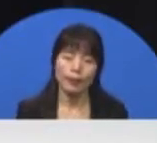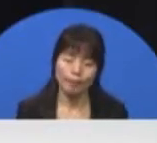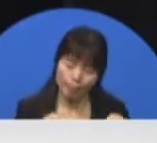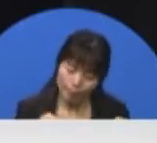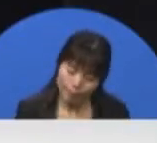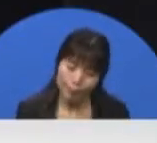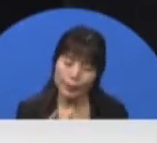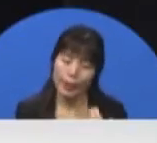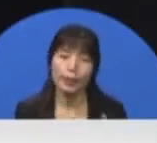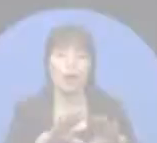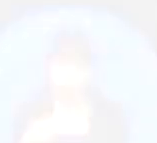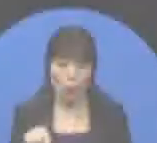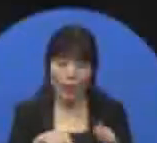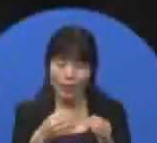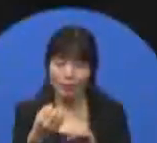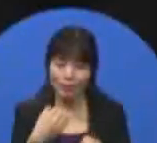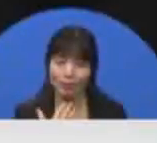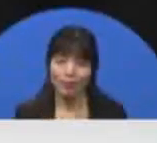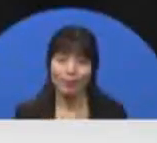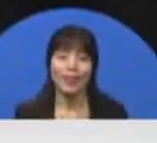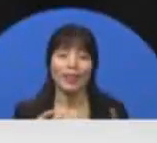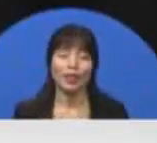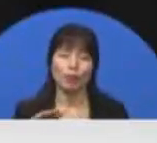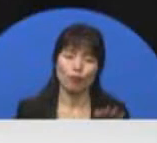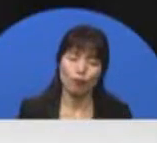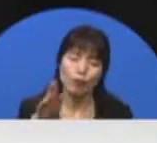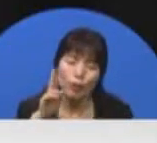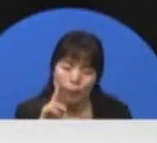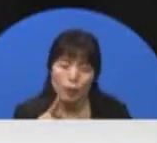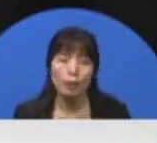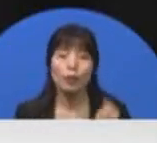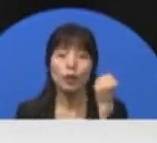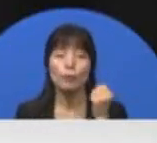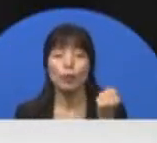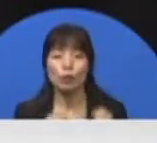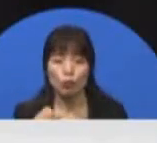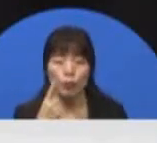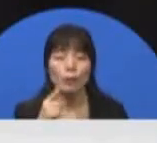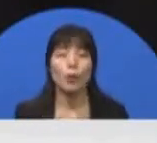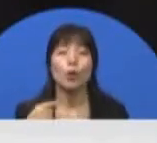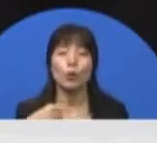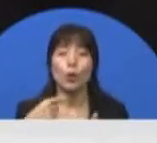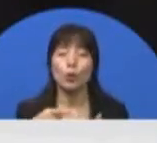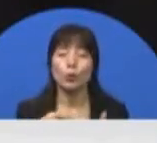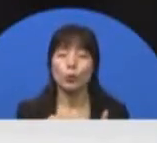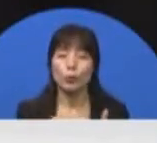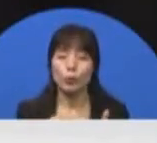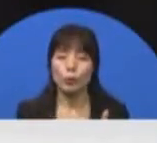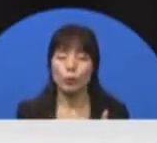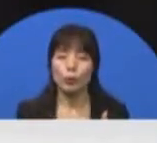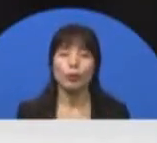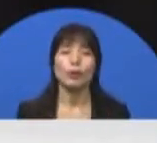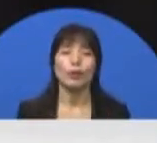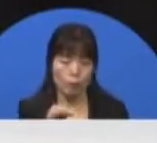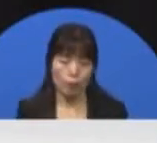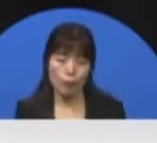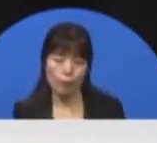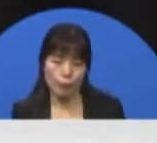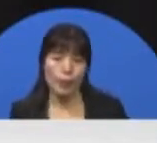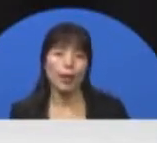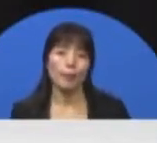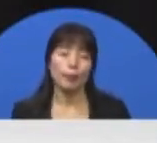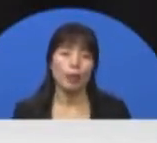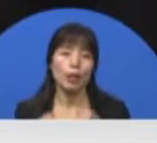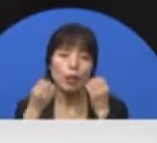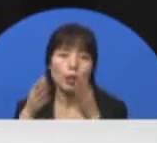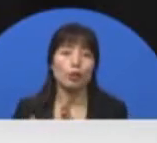재건축을 추진하겠습니다. 지역 격차의 근본적인 원인은 교육 자원의 불평등한 분배 때문이라고 생각을 합니다.